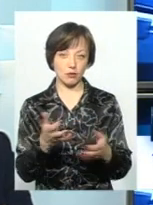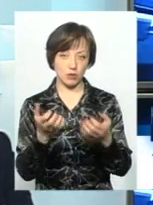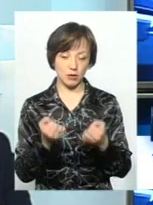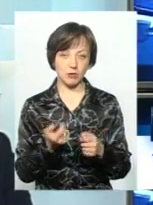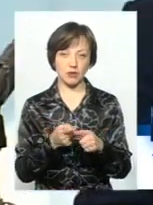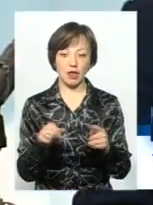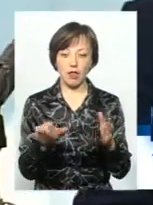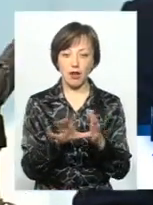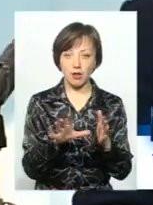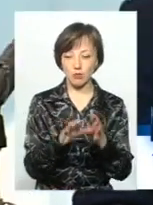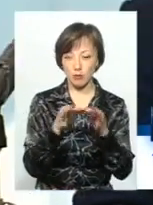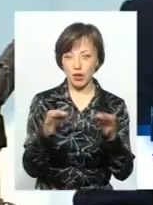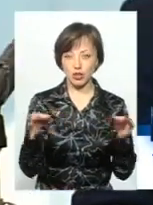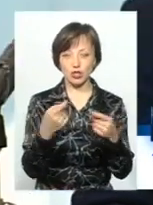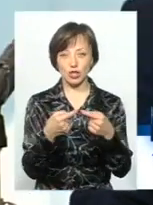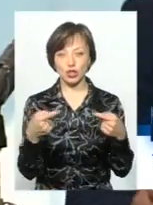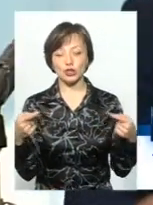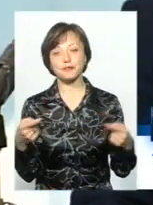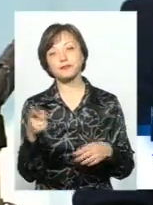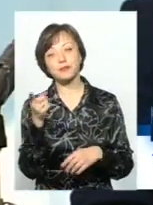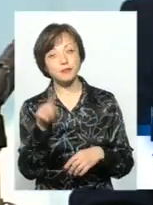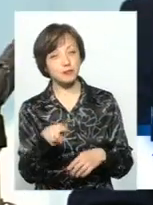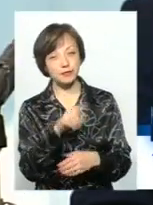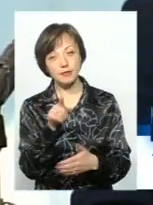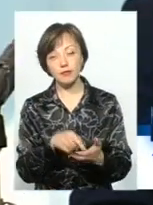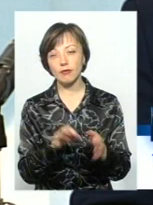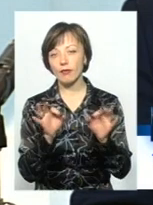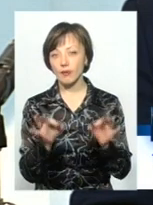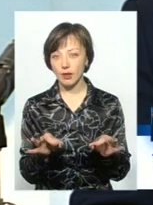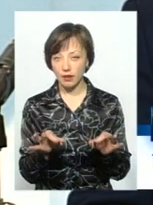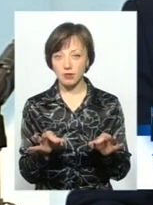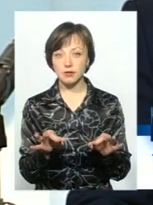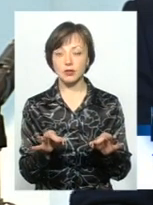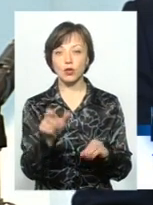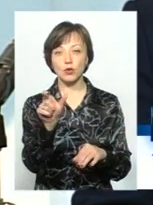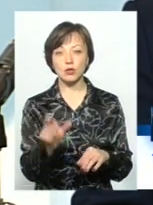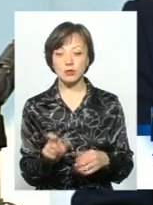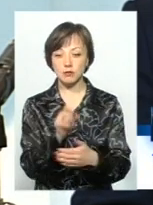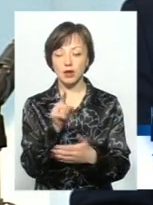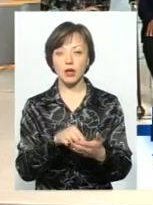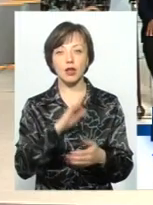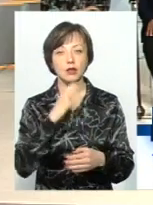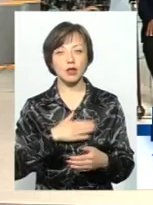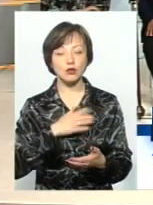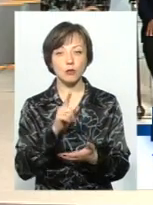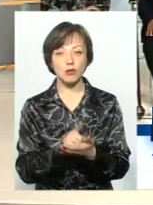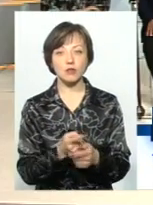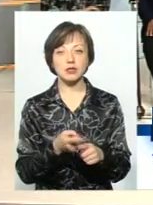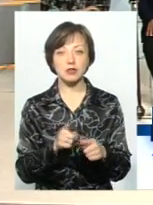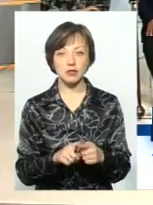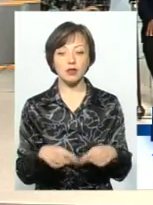само електромережі і інше. Тому питання дуже правильне телеглядач задав, і наш обов'язок ці питання